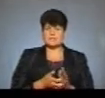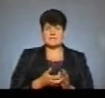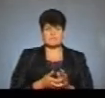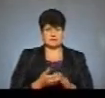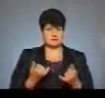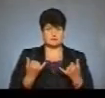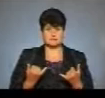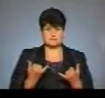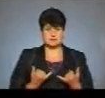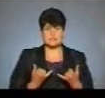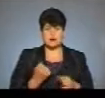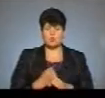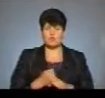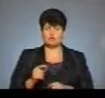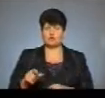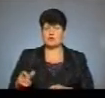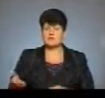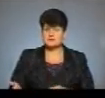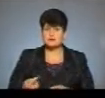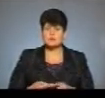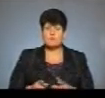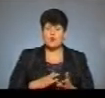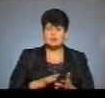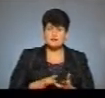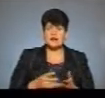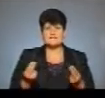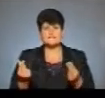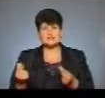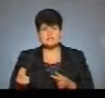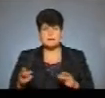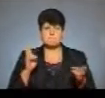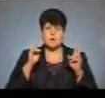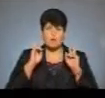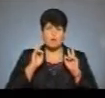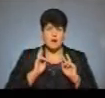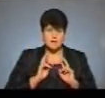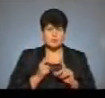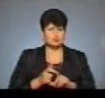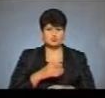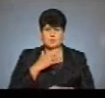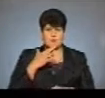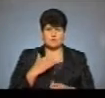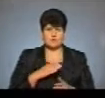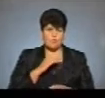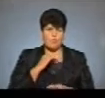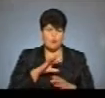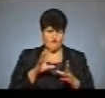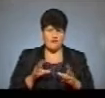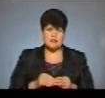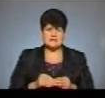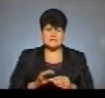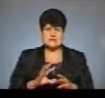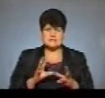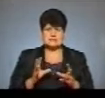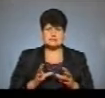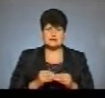якраз для роботодавців. Це і бухгалтера, фінансисти, перукарі, ну дуже багато професій. Але загалом переважають